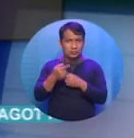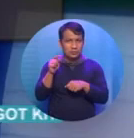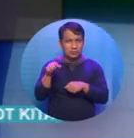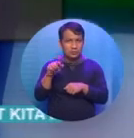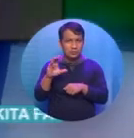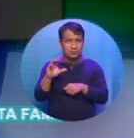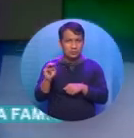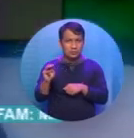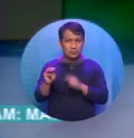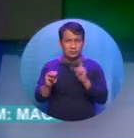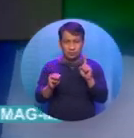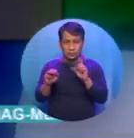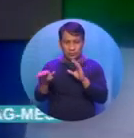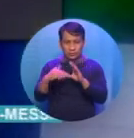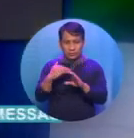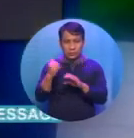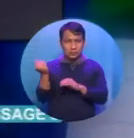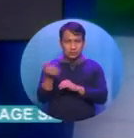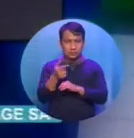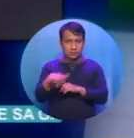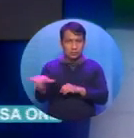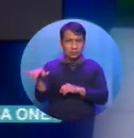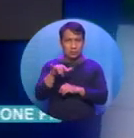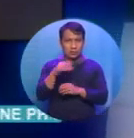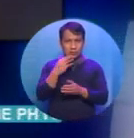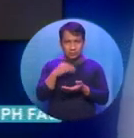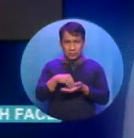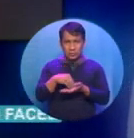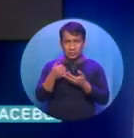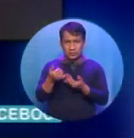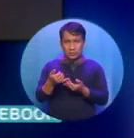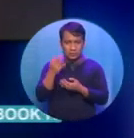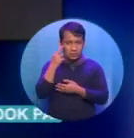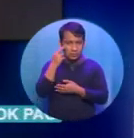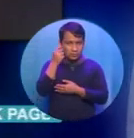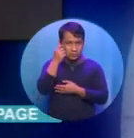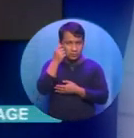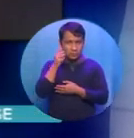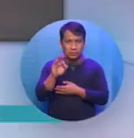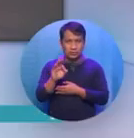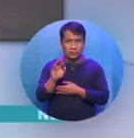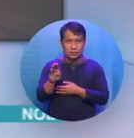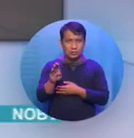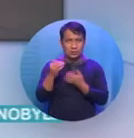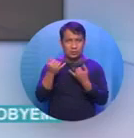rafitoolfinaction@gmail.com. Isang email lang po yan lahat ha. Pwede rin mag-message sa Rafi Toolfinaction Facebook page.